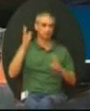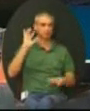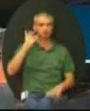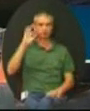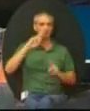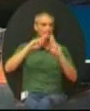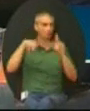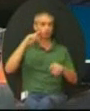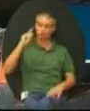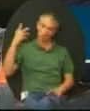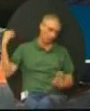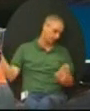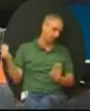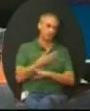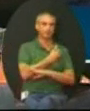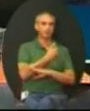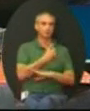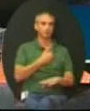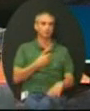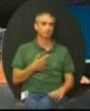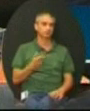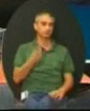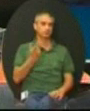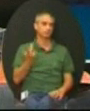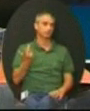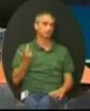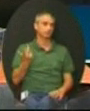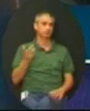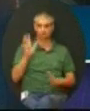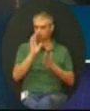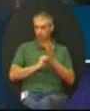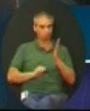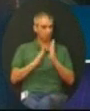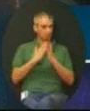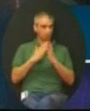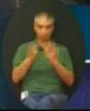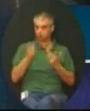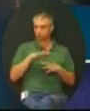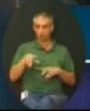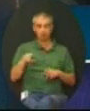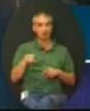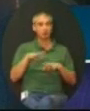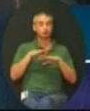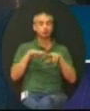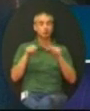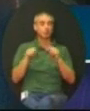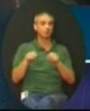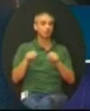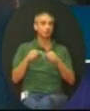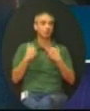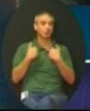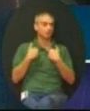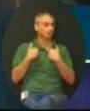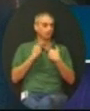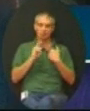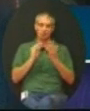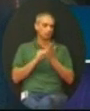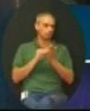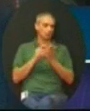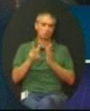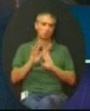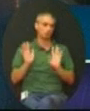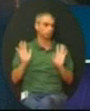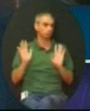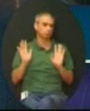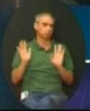של הרשות. כולם ייכנסו לירושלים. השולל להם אולי תעודות הזה. הם גרים על שטח מסוים, ואת השטח הזה אני לא זקוק לו